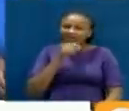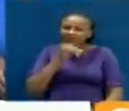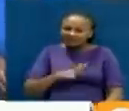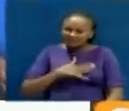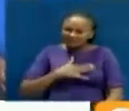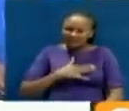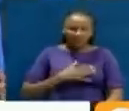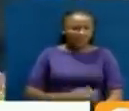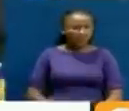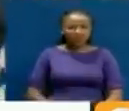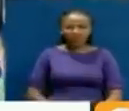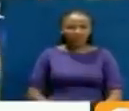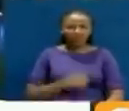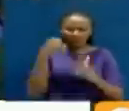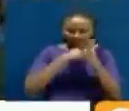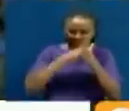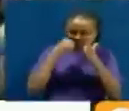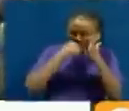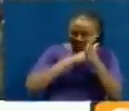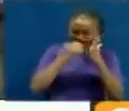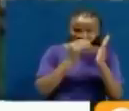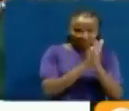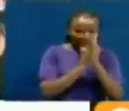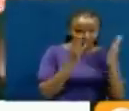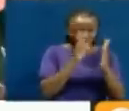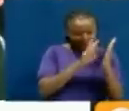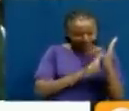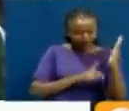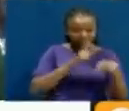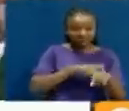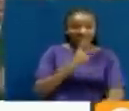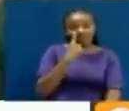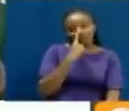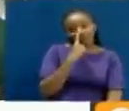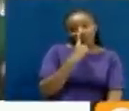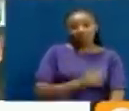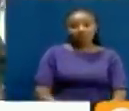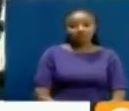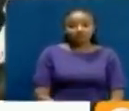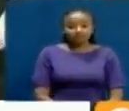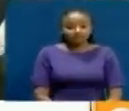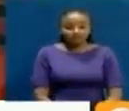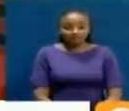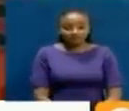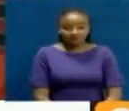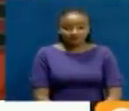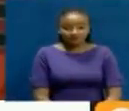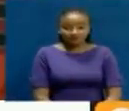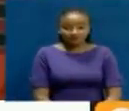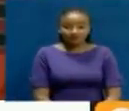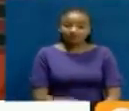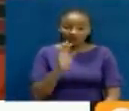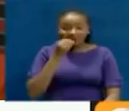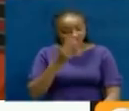his punishing study rituals during the time that he spent at home as a result of the countrywide lockdown.